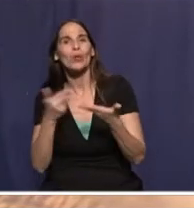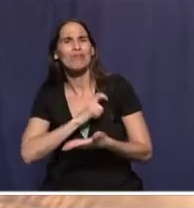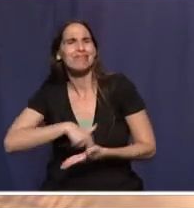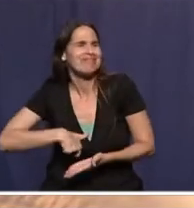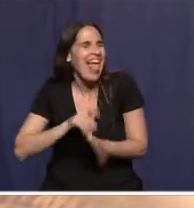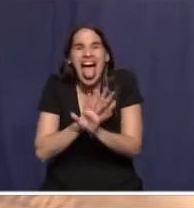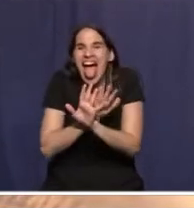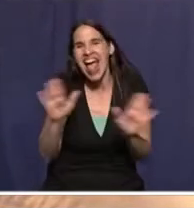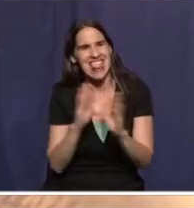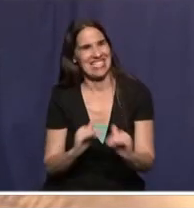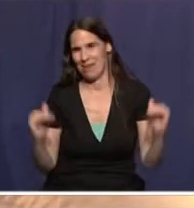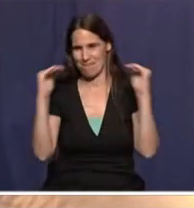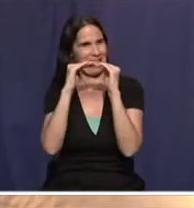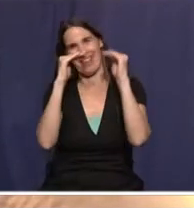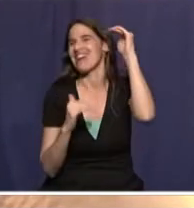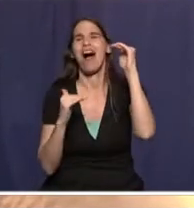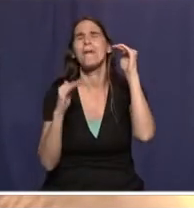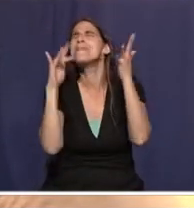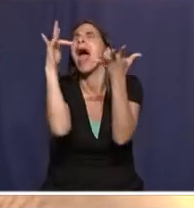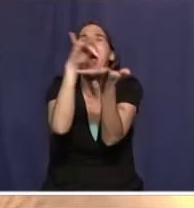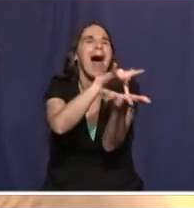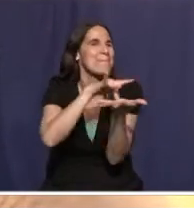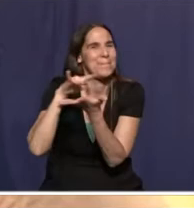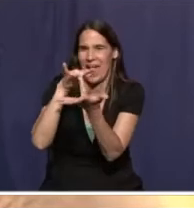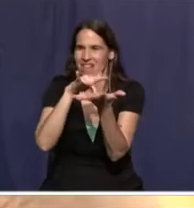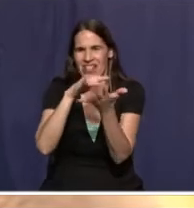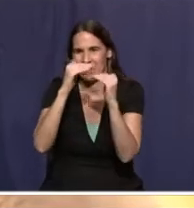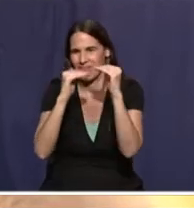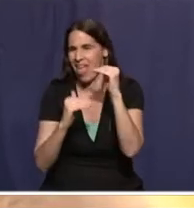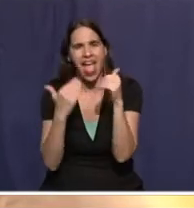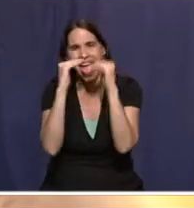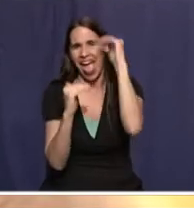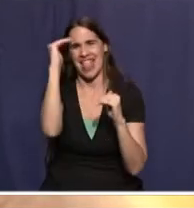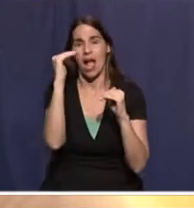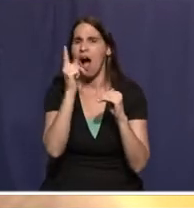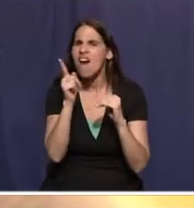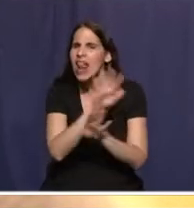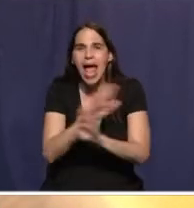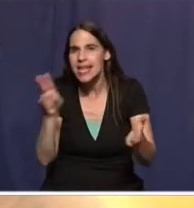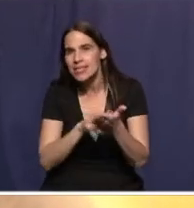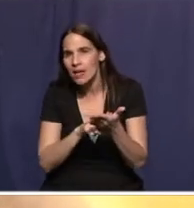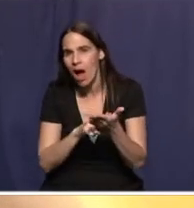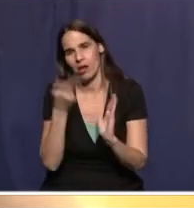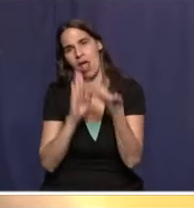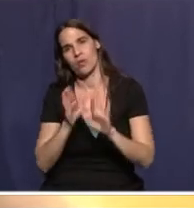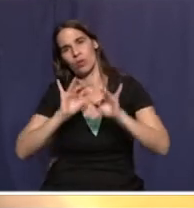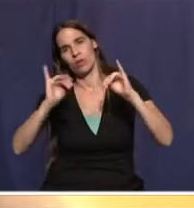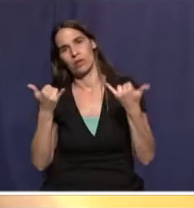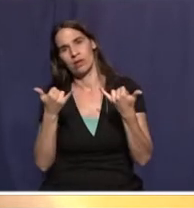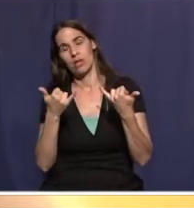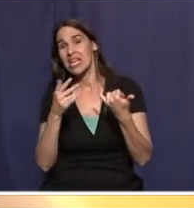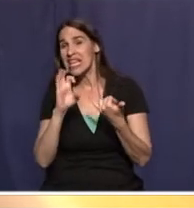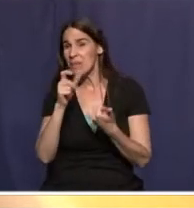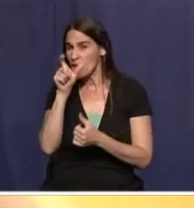הבנייה. אין סימטריה בהמון רבדים. אך אין שום הצדקה, שום הצדקה, מאף אדם לאלימות. מי שלא